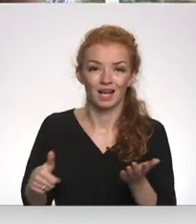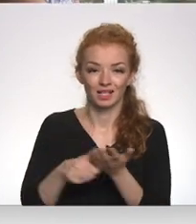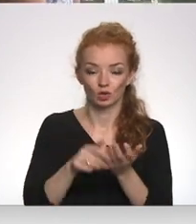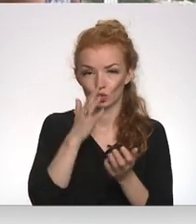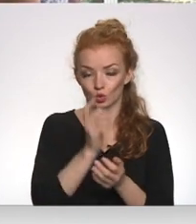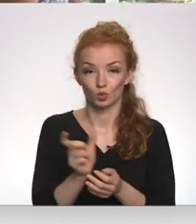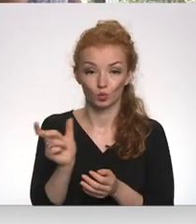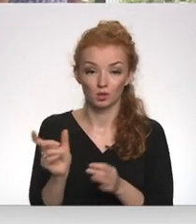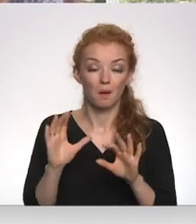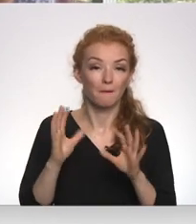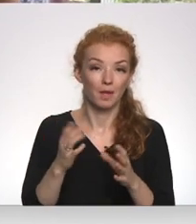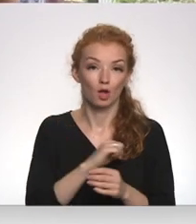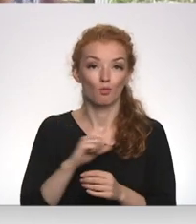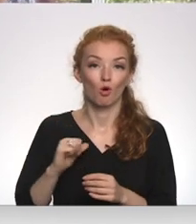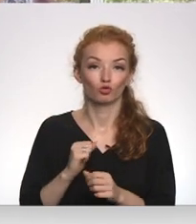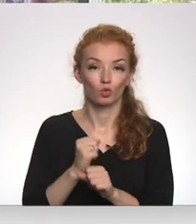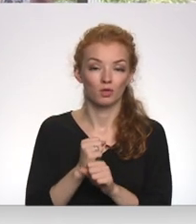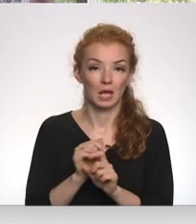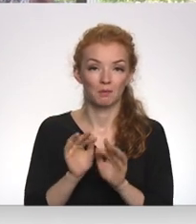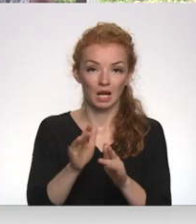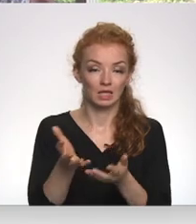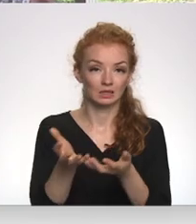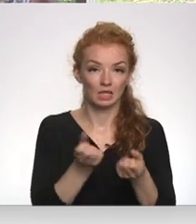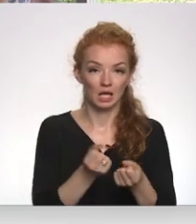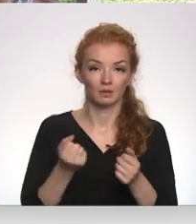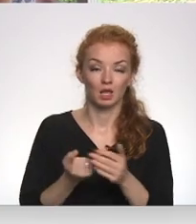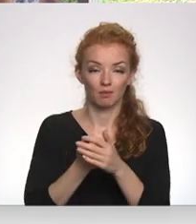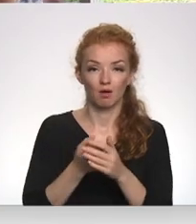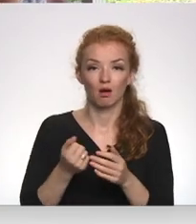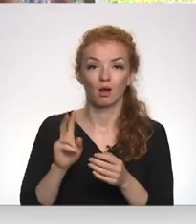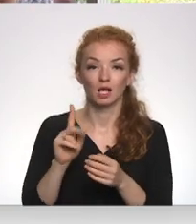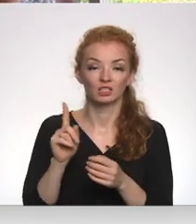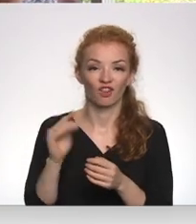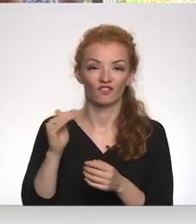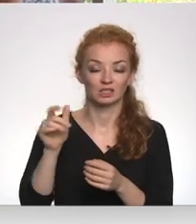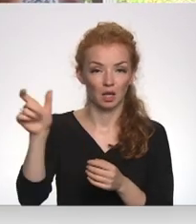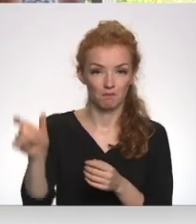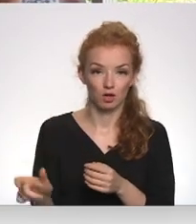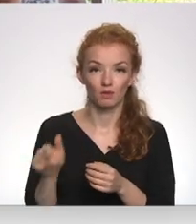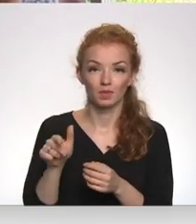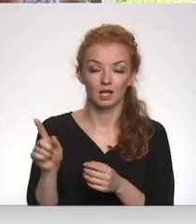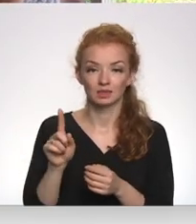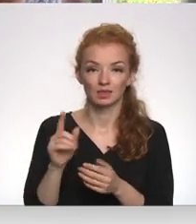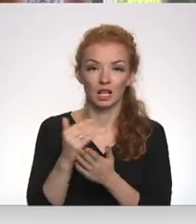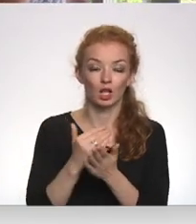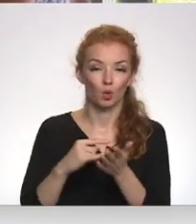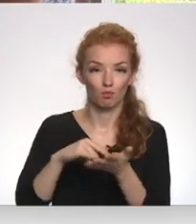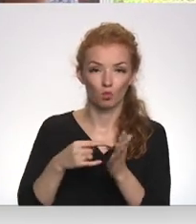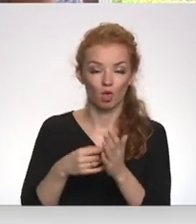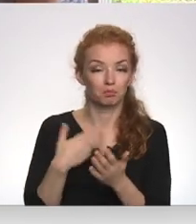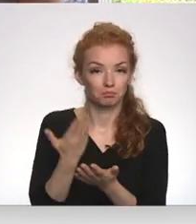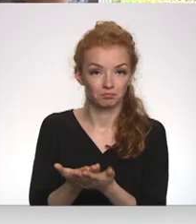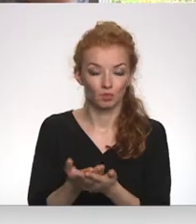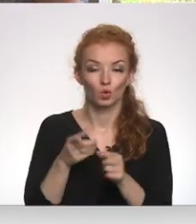numurs. Savukārt pašnodarbinātie saņemšot atbalstu, kāds pienāksies fiziskām personām. Pagaidām tas sot likumprojekta priekšlikums,